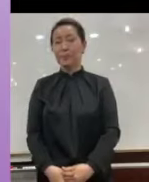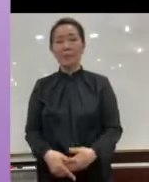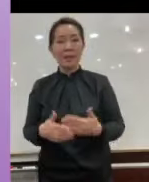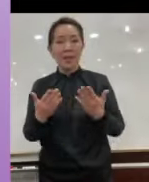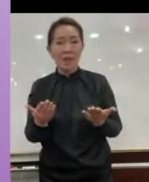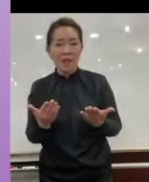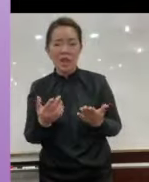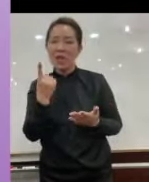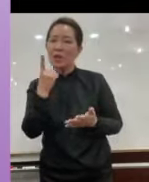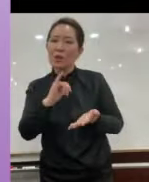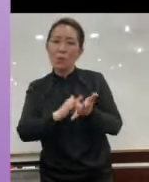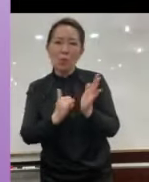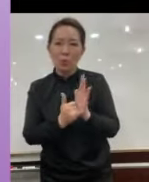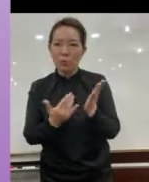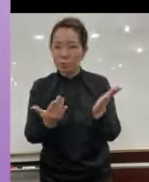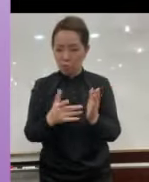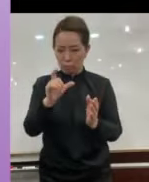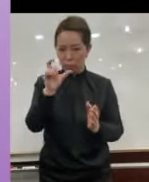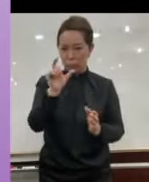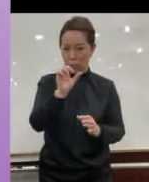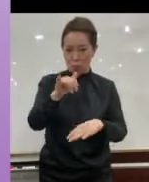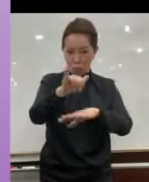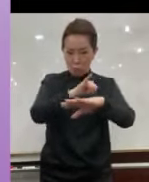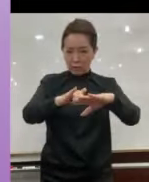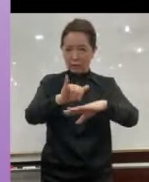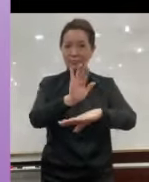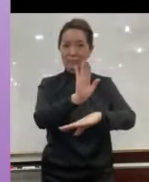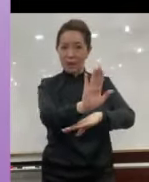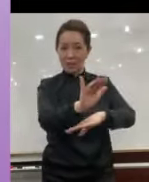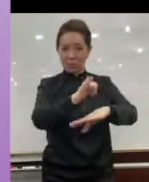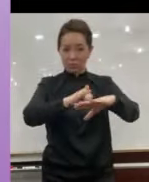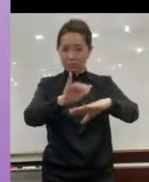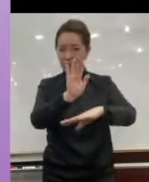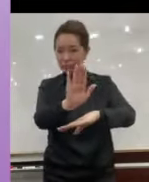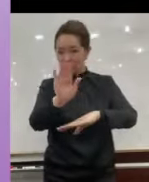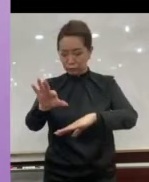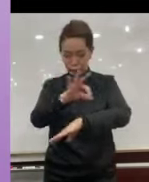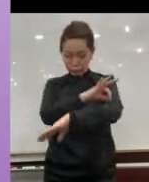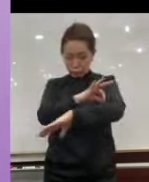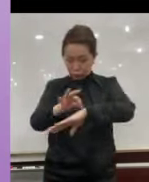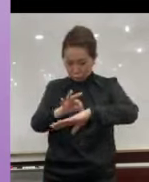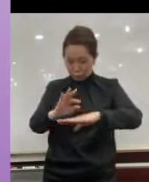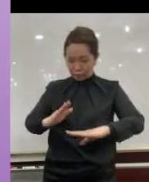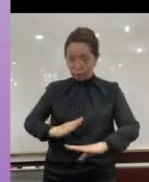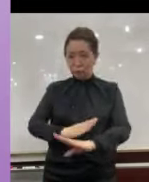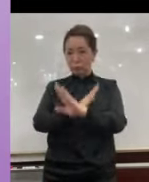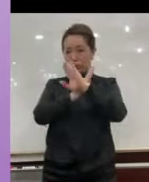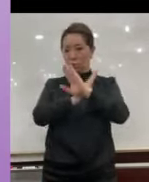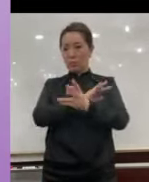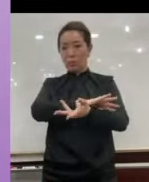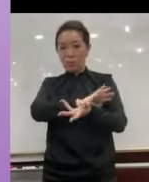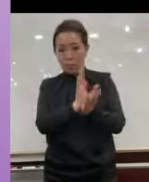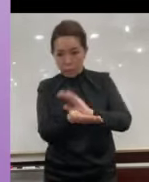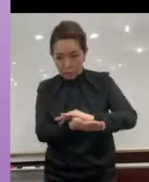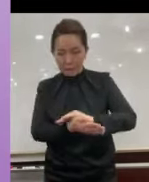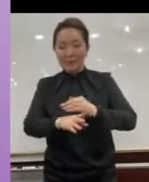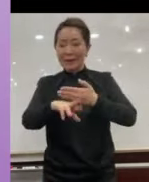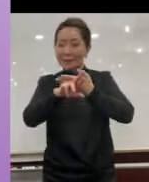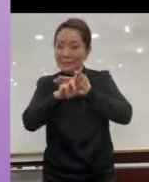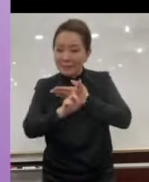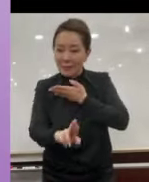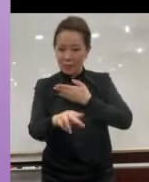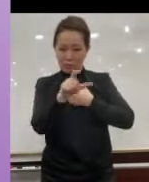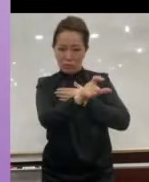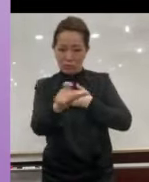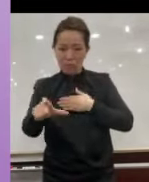Энэ нь нэг утгаараа тухайн оронд төсөл хэрэгжээд дууссан байлаа ч гэсэн тухайн орны одоо орон маань